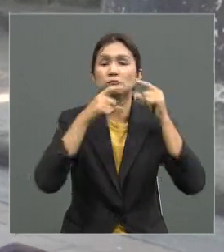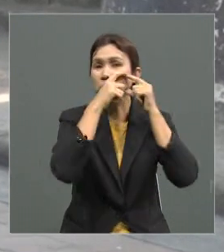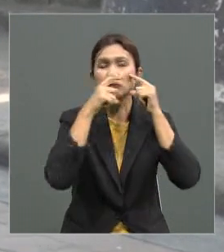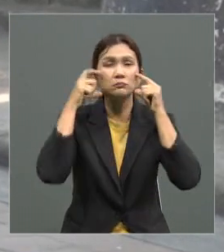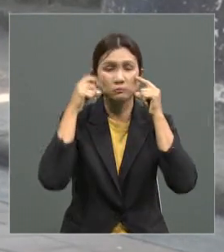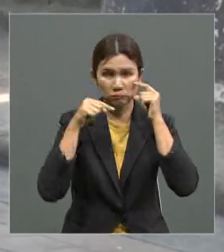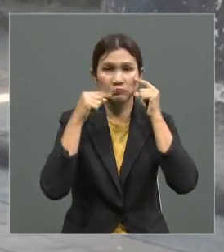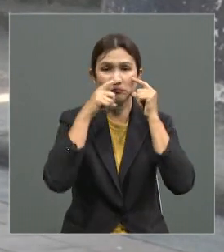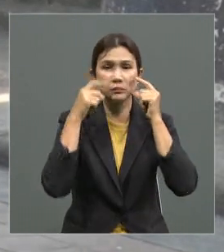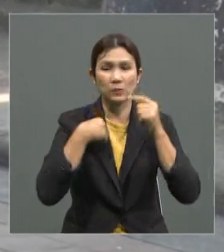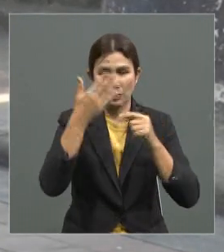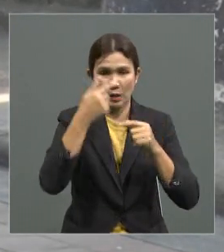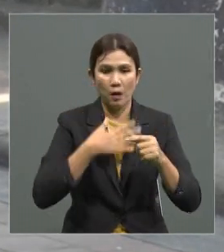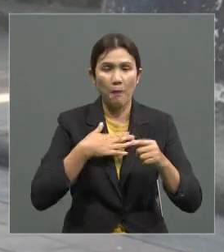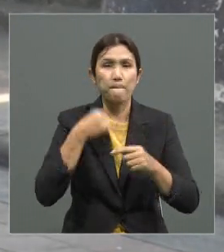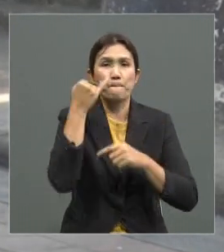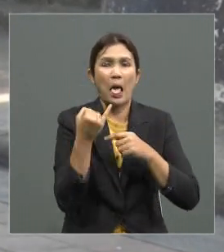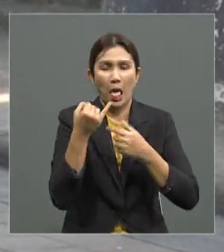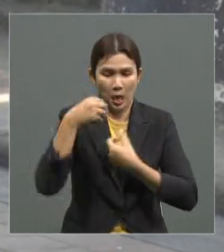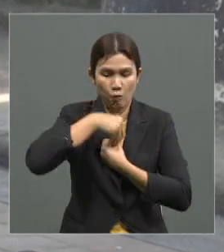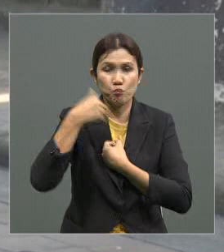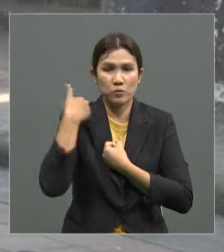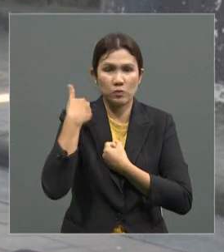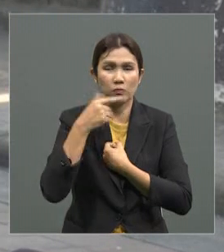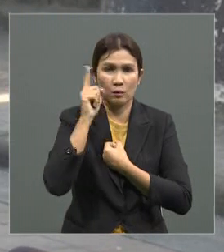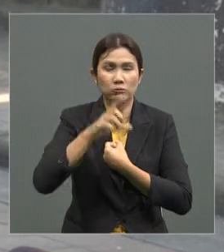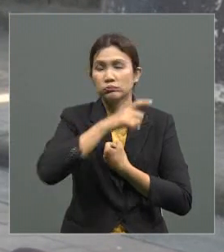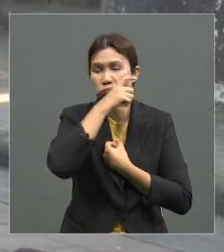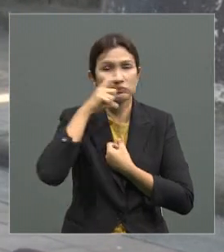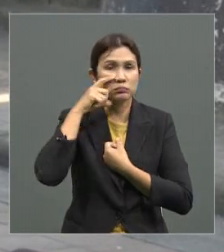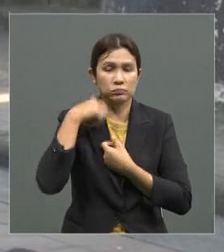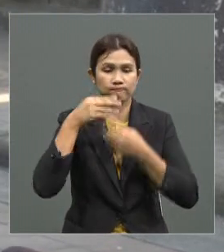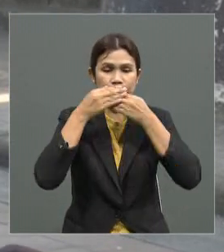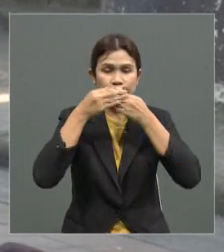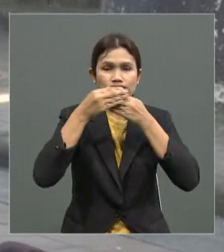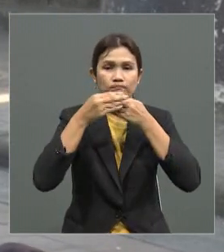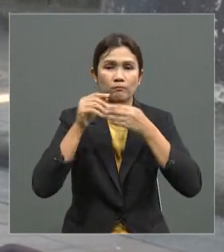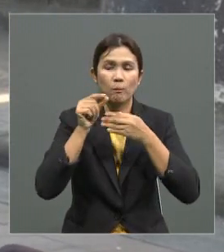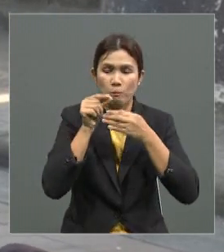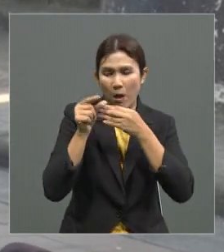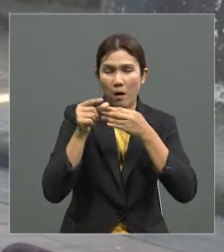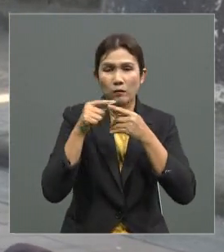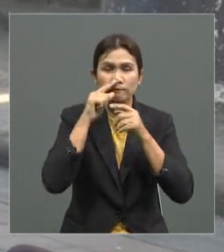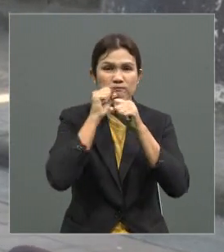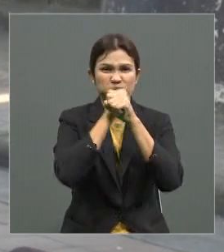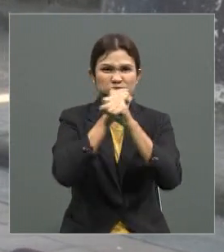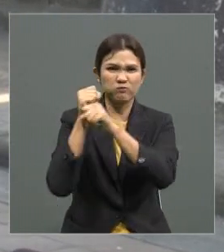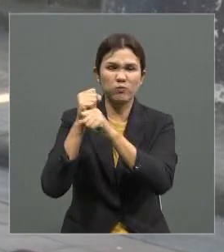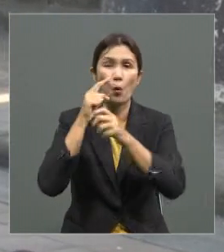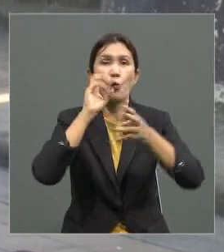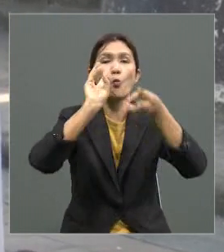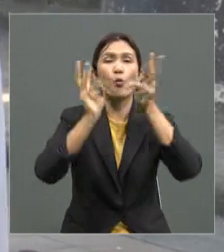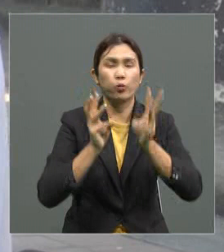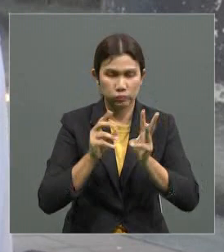ราะว่าด้วยตัวเองเป็นภูมิแพ้ด้วยอะไรเงี้ยมันก็ต้องใส่แมสหรืออะไรที่มันหนาหน่อยเนาะใช่ที่มันกันพวกฝุ่น